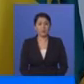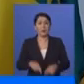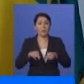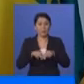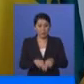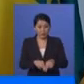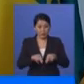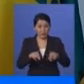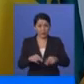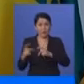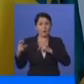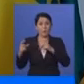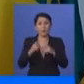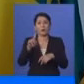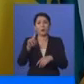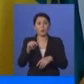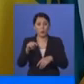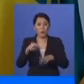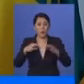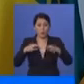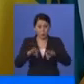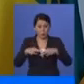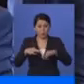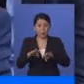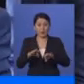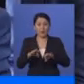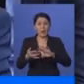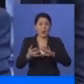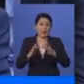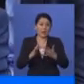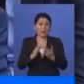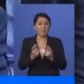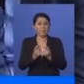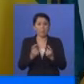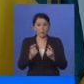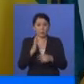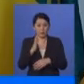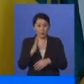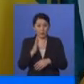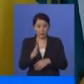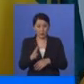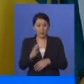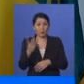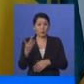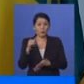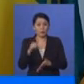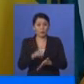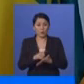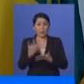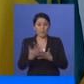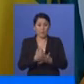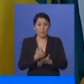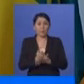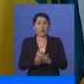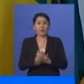Петропавлдың автобус паркі 100 жаңа көлікпен толығады. Олардың барлығына электронды жолақы төлеу жүйесін орнатамыз. Тиісті құжаттар жиналды, ақша